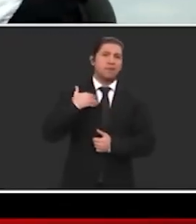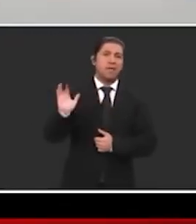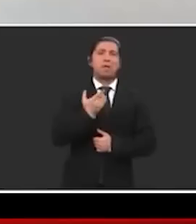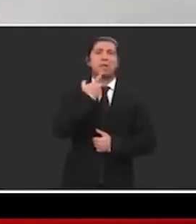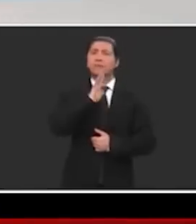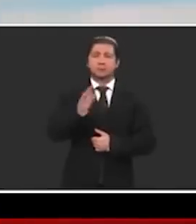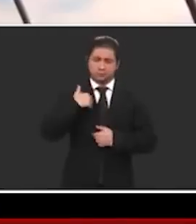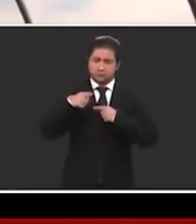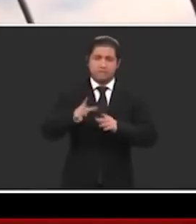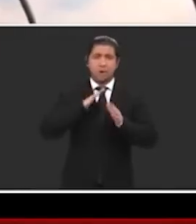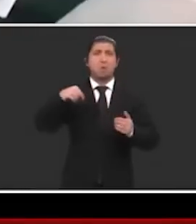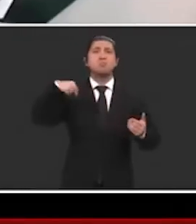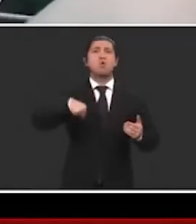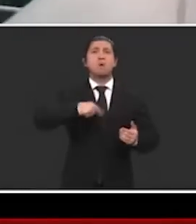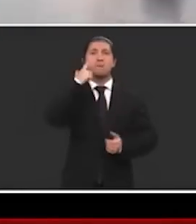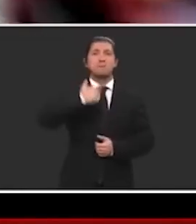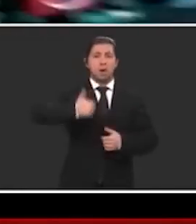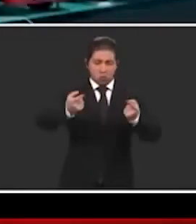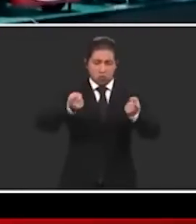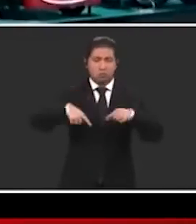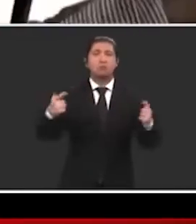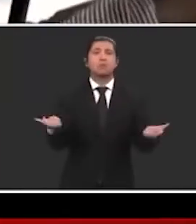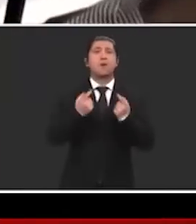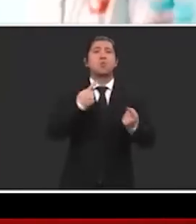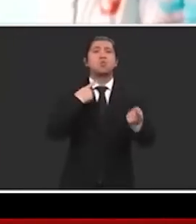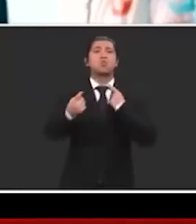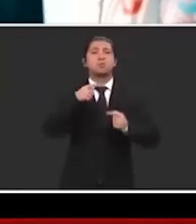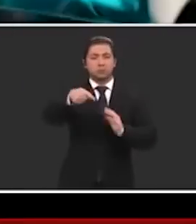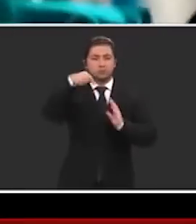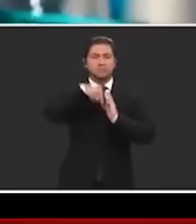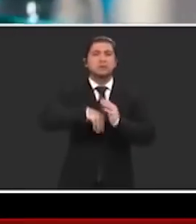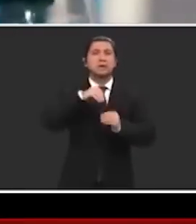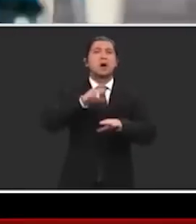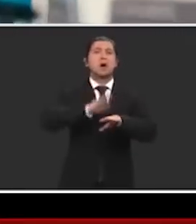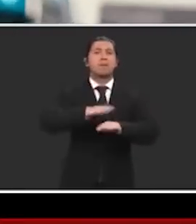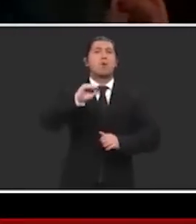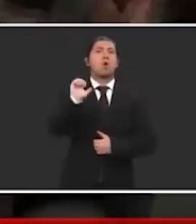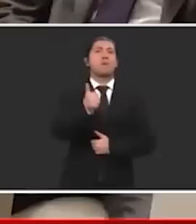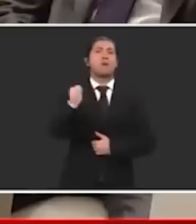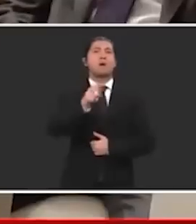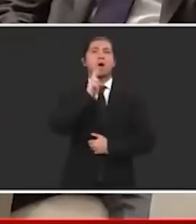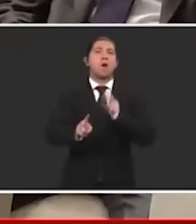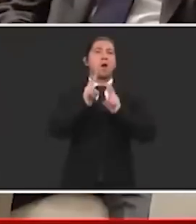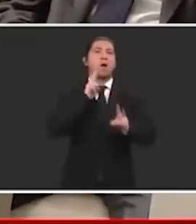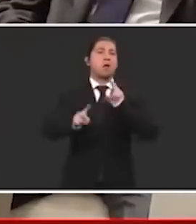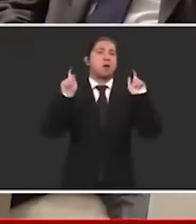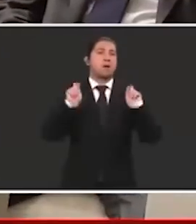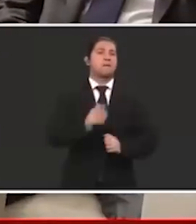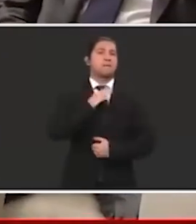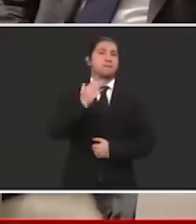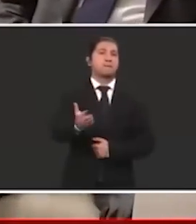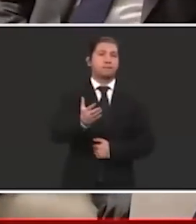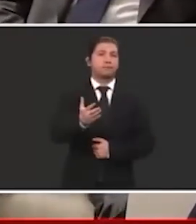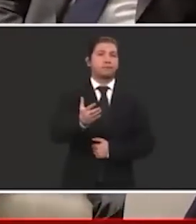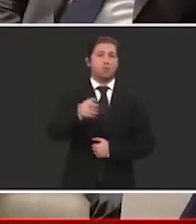söylemiştik. Bugünkü kabine toplantımızda bu kapsamda önemli kararlar aldık.